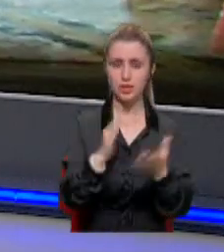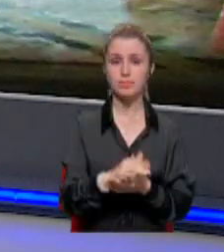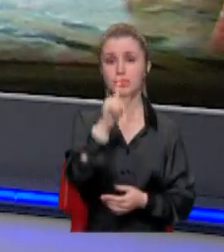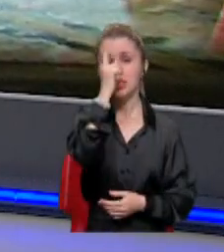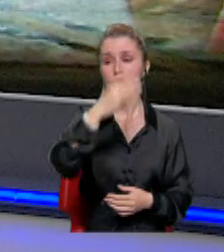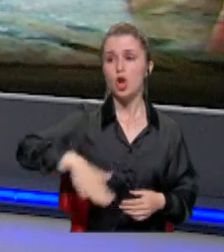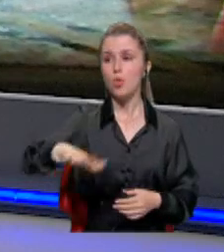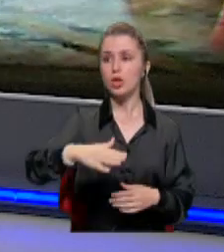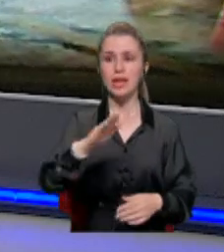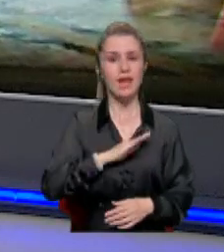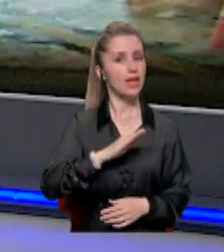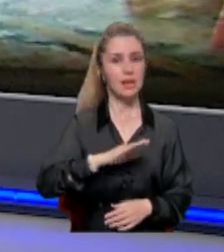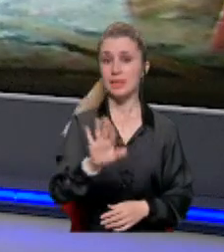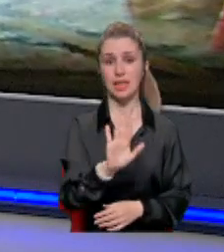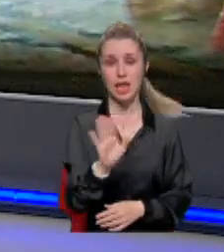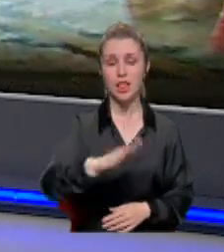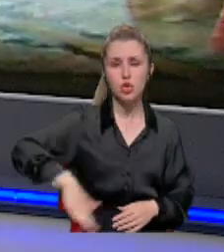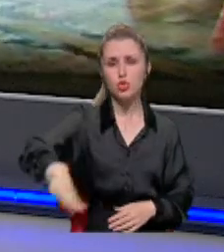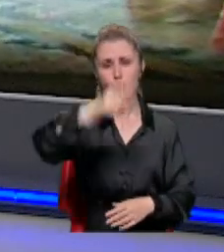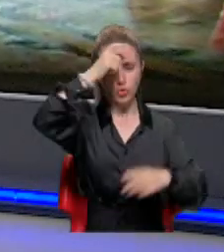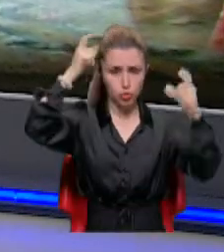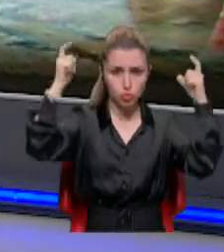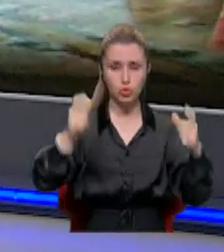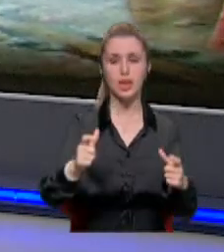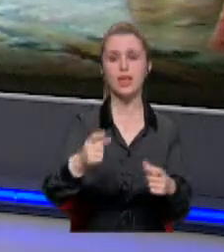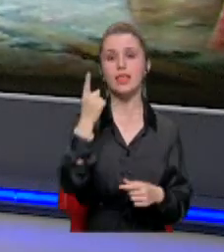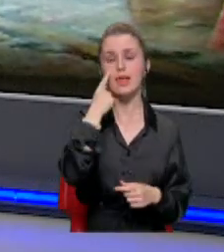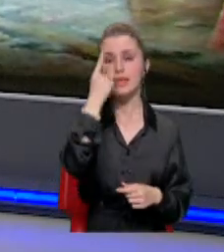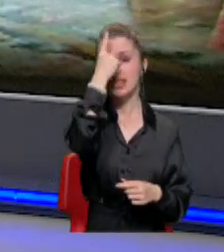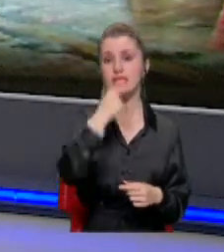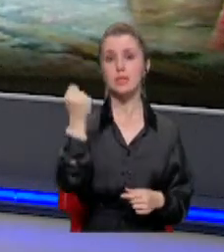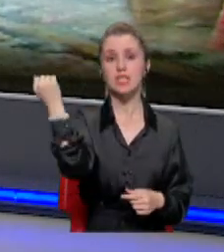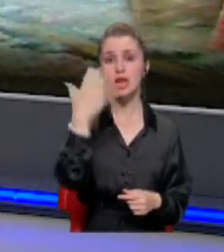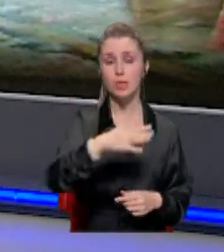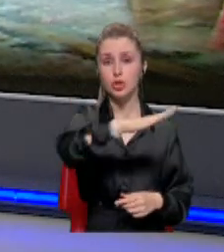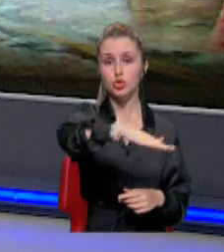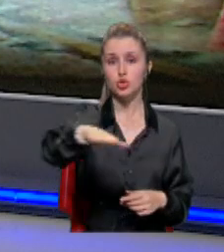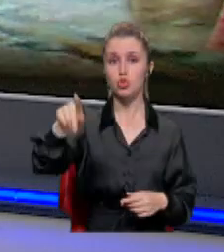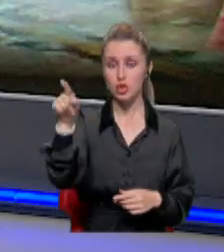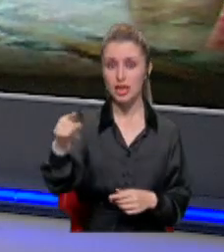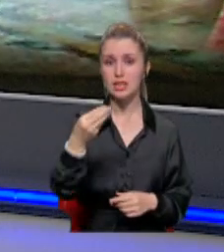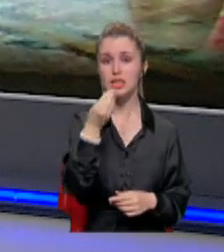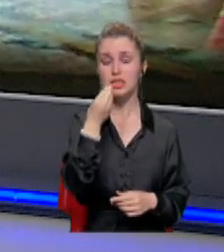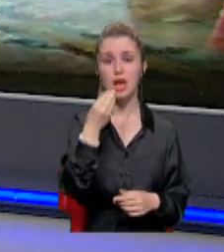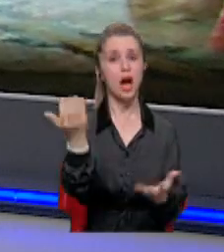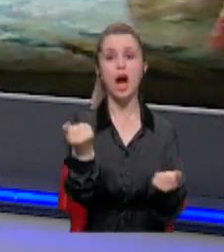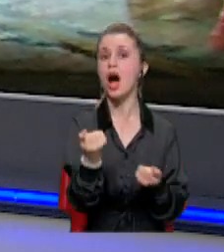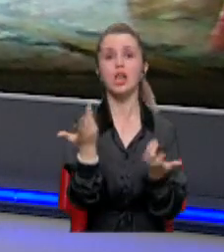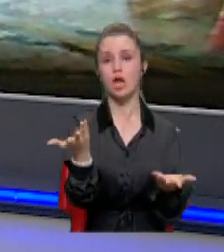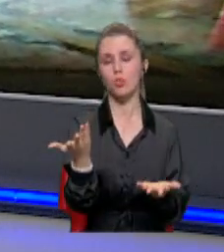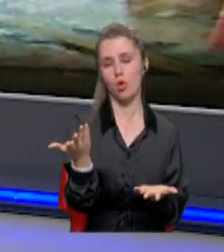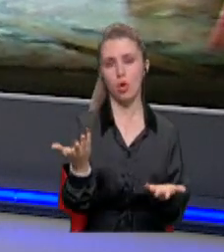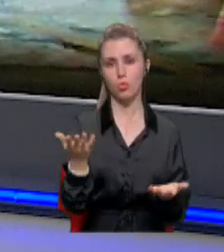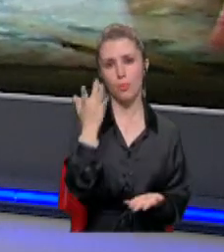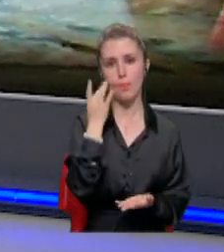Sadece bölgedeki evlatlarımız değil, tüm Türkiye'de de devletin resmi rakamları çocukların gıdaya erişimindeki sıkıntıyı